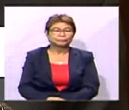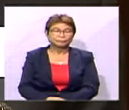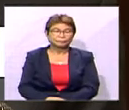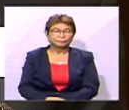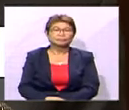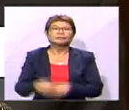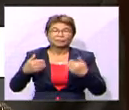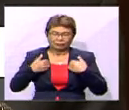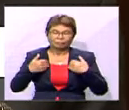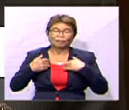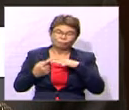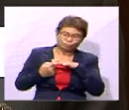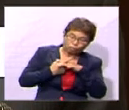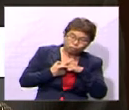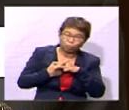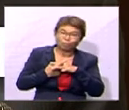budaya